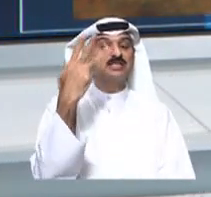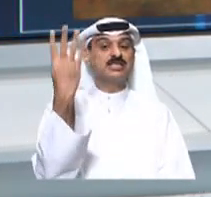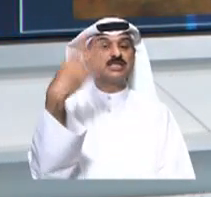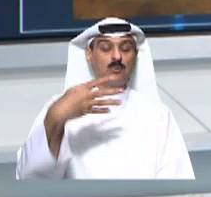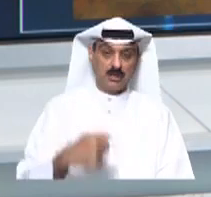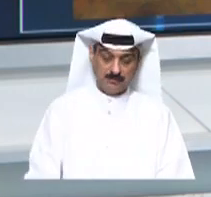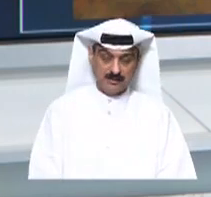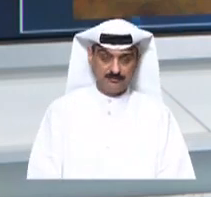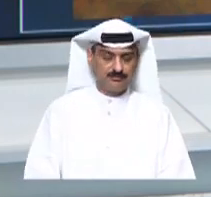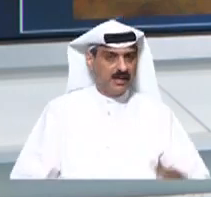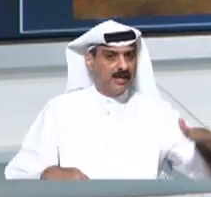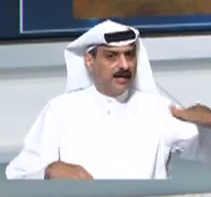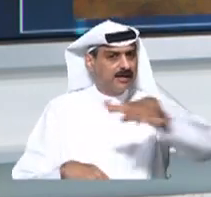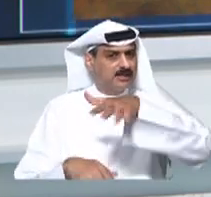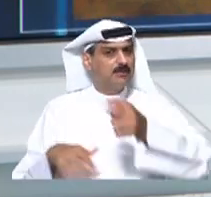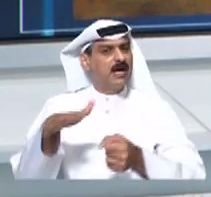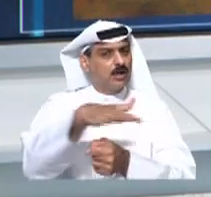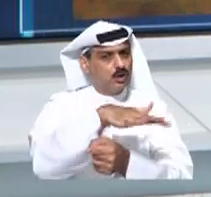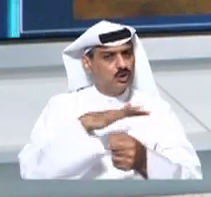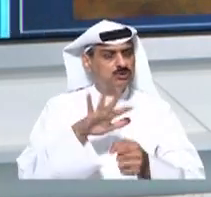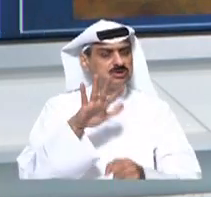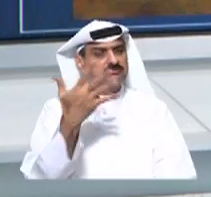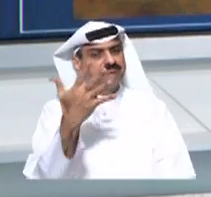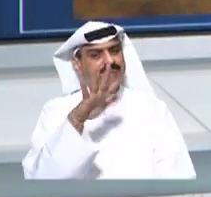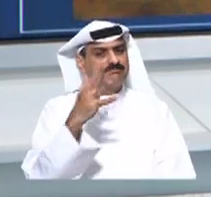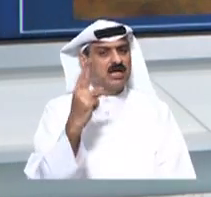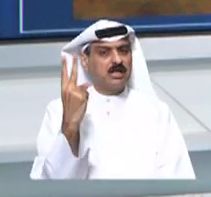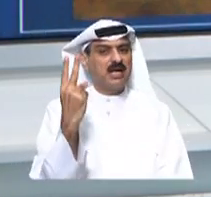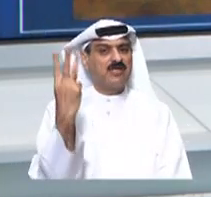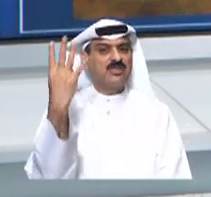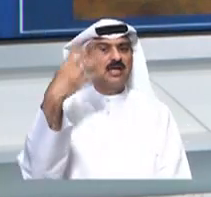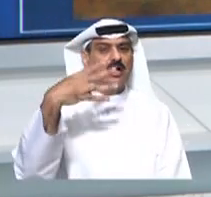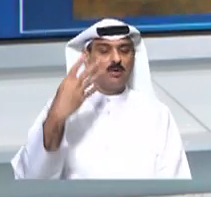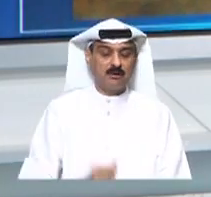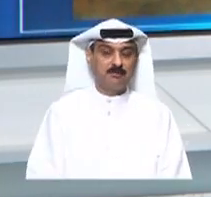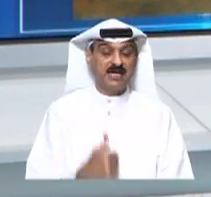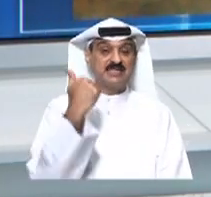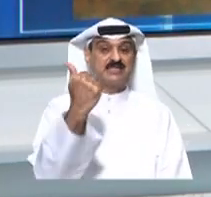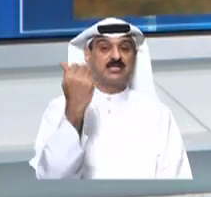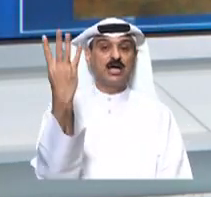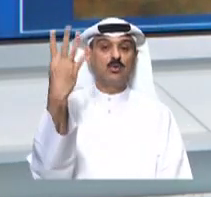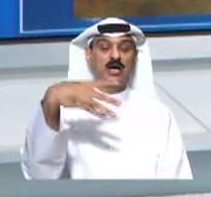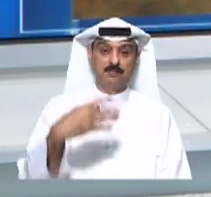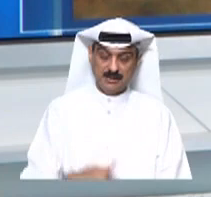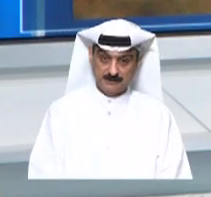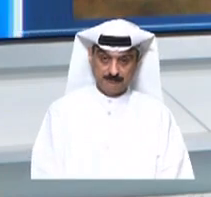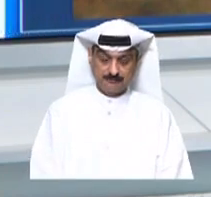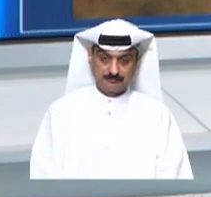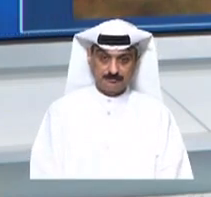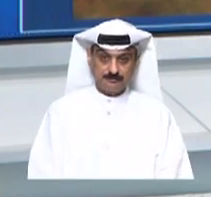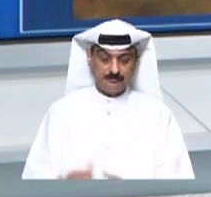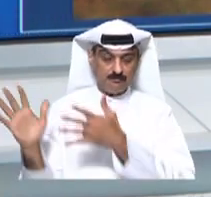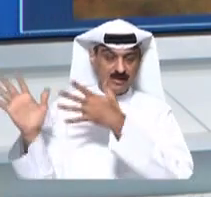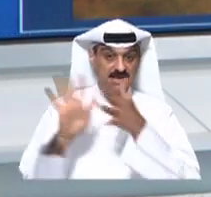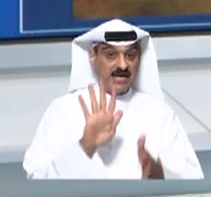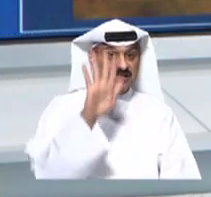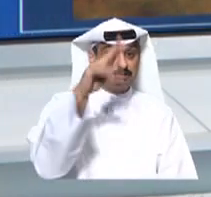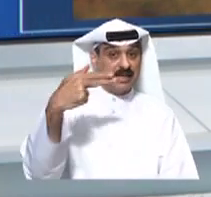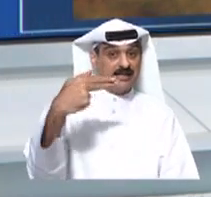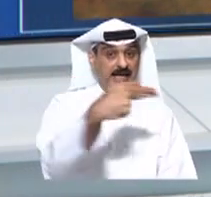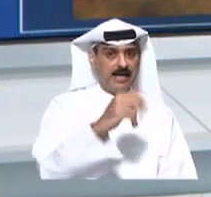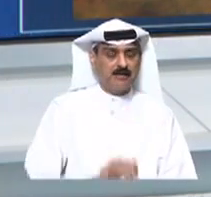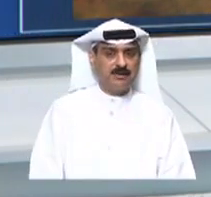أما المناطق الساحلية والجزر متفاوتة ما بين 42 إلى 46 درجة مئوية. الرياح راح تكون رياح شمالية غربية